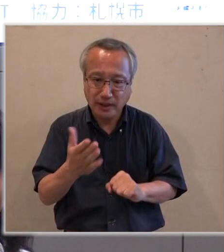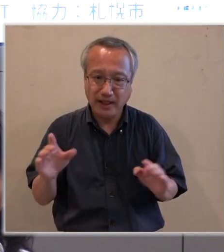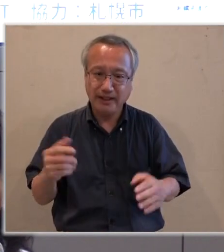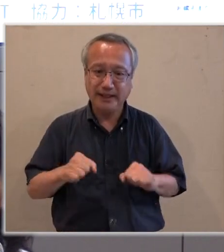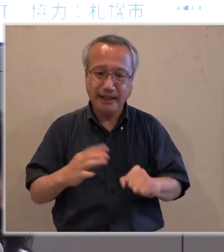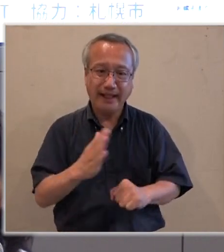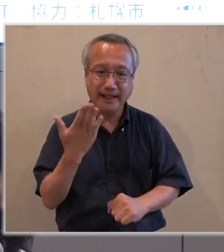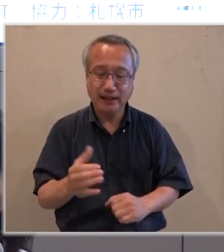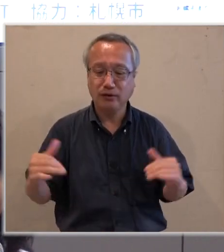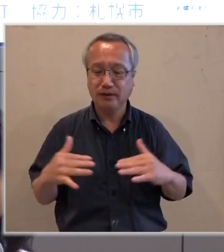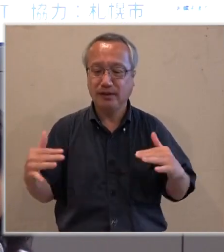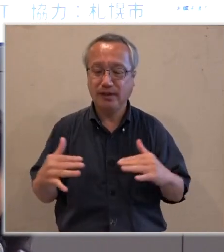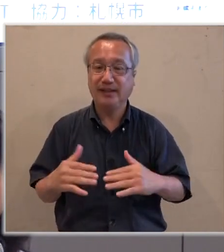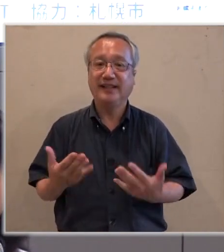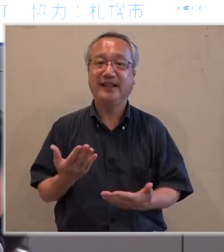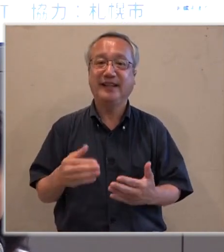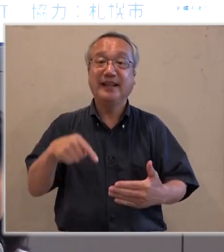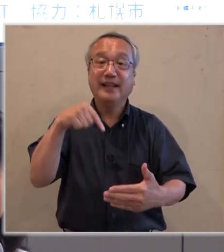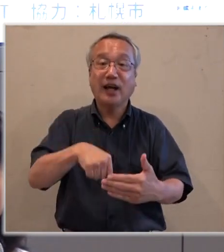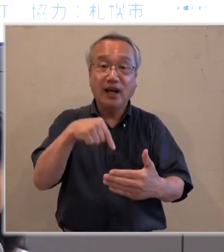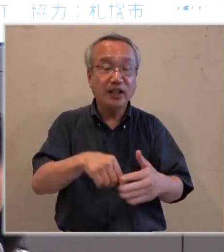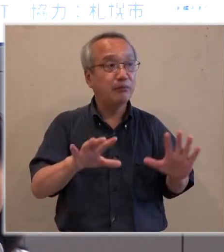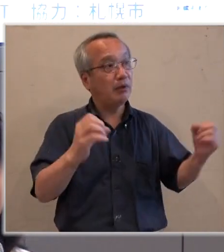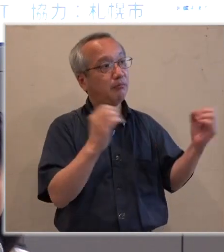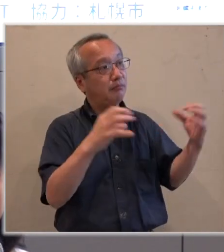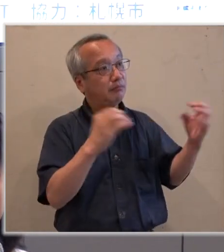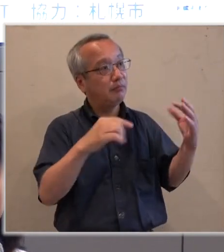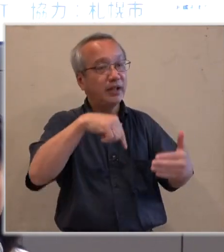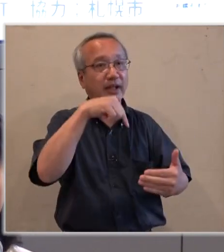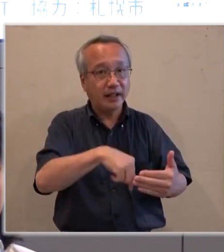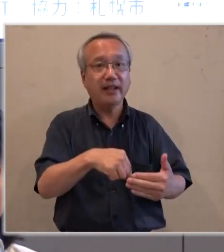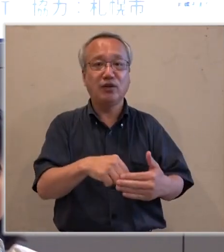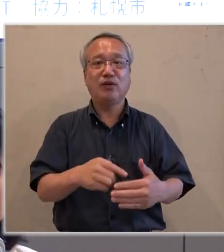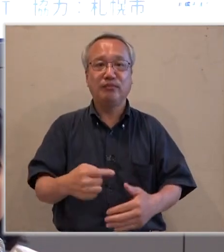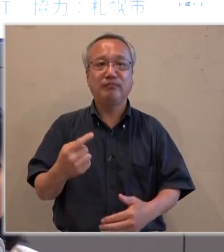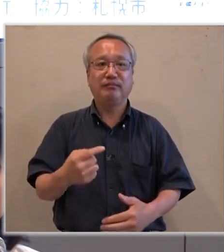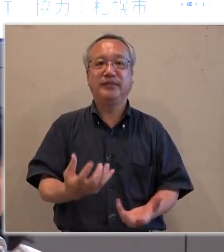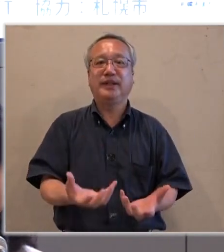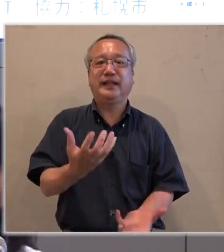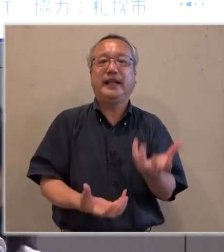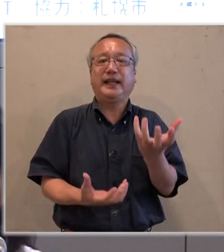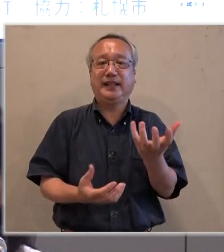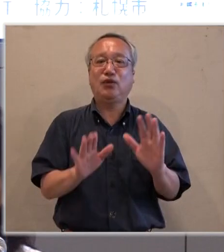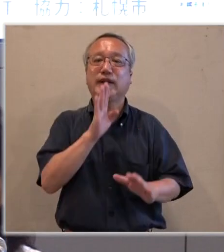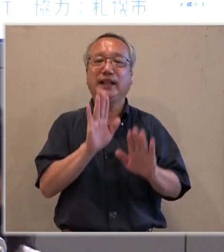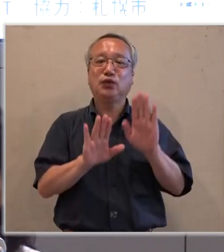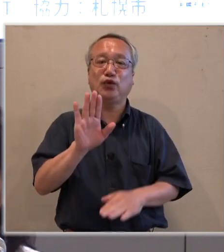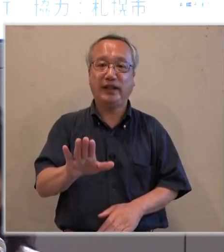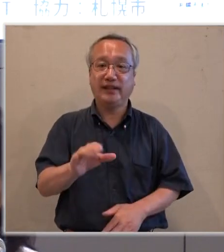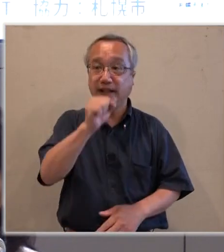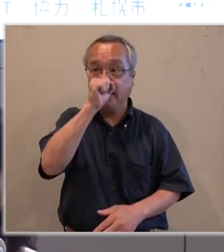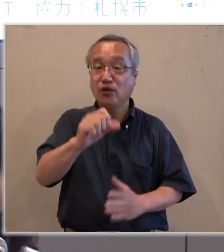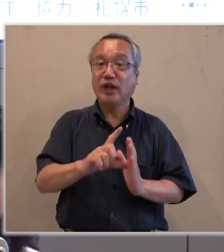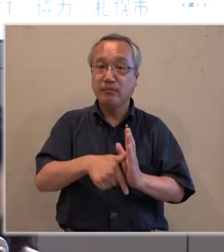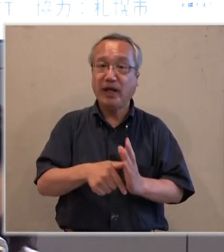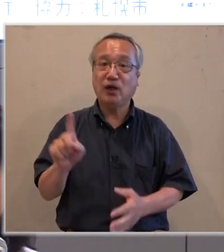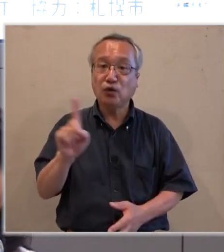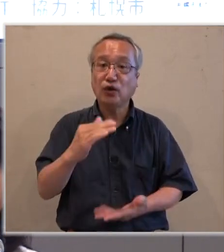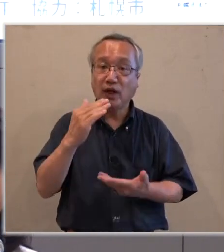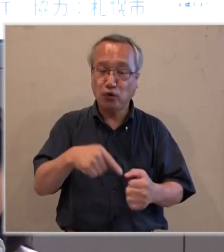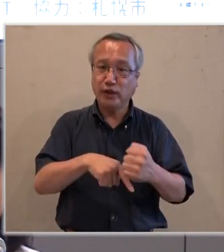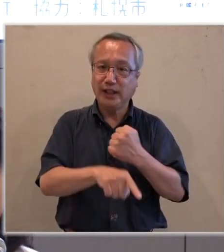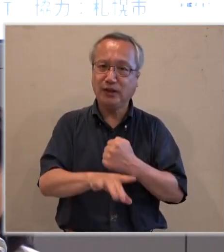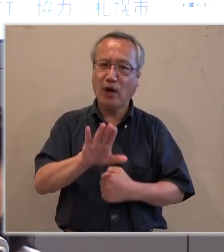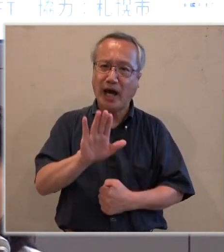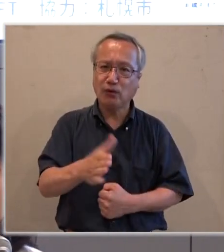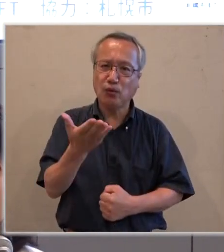ところが今メンバーでいろいろと議論していく中で、出てきているふうな、現状です。なのでよろしければぜひですね、どういったところがむしろ意義として